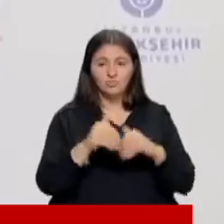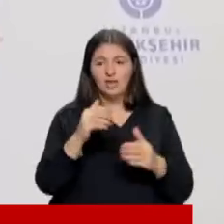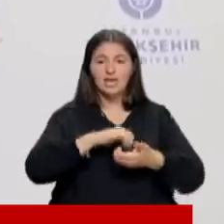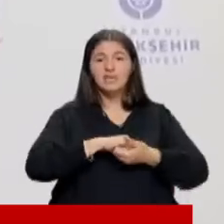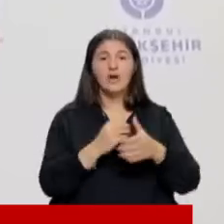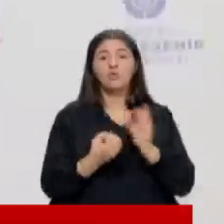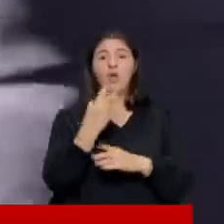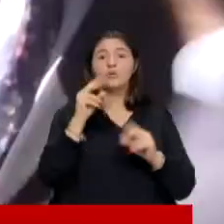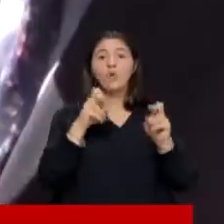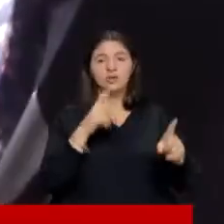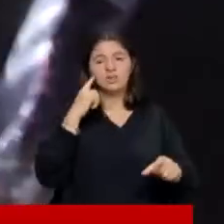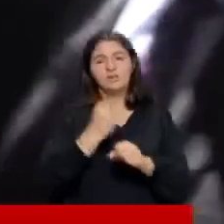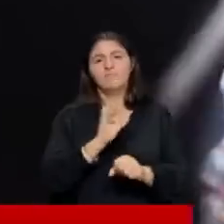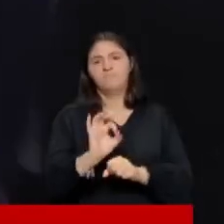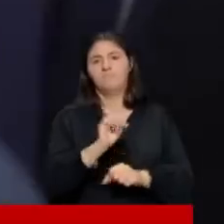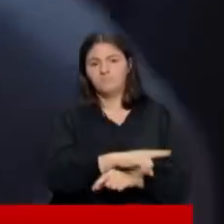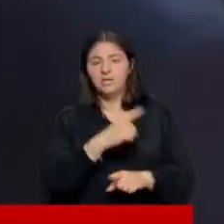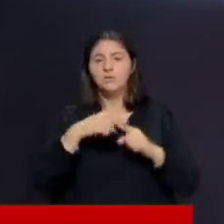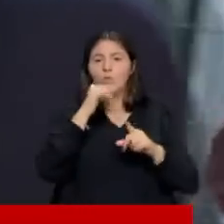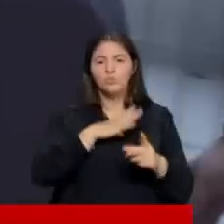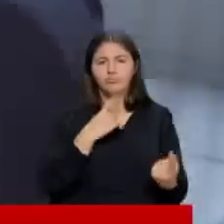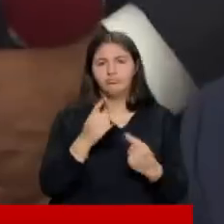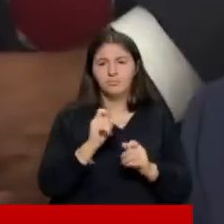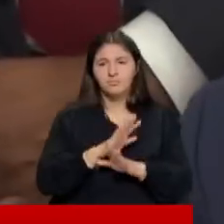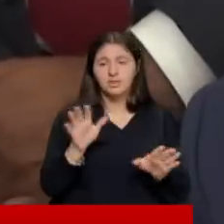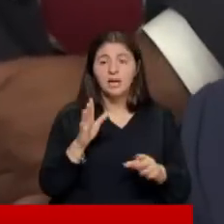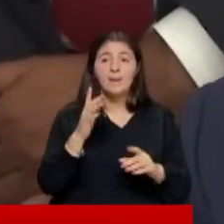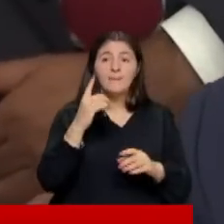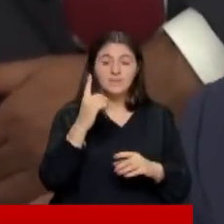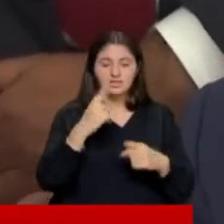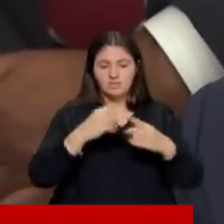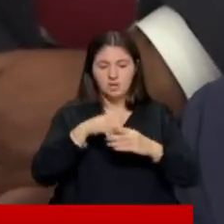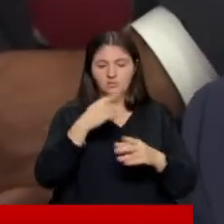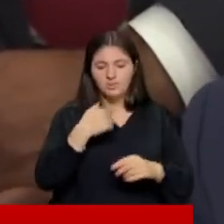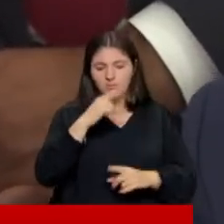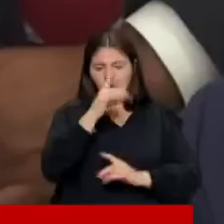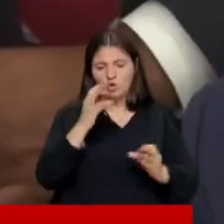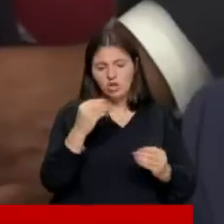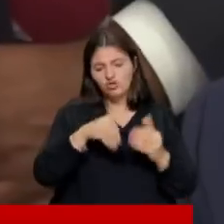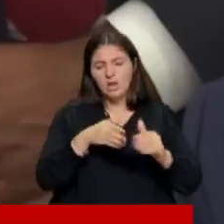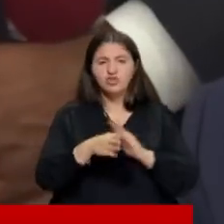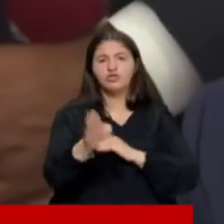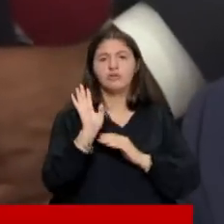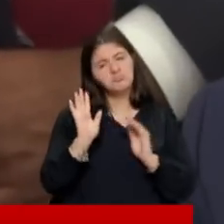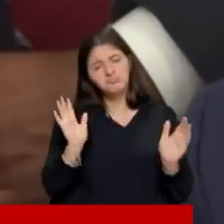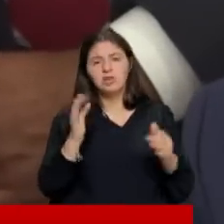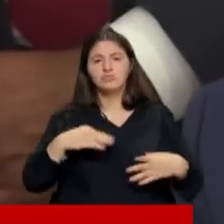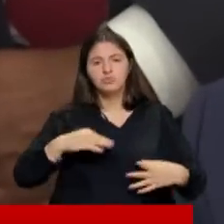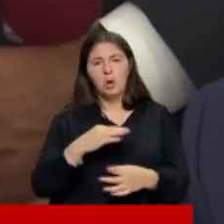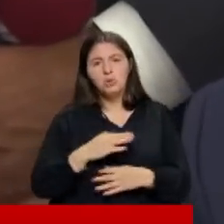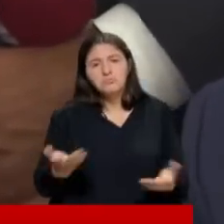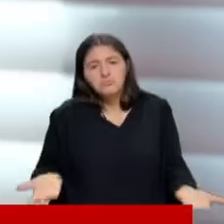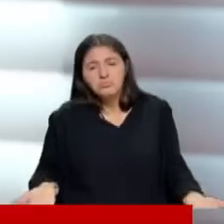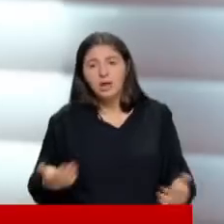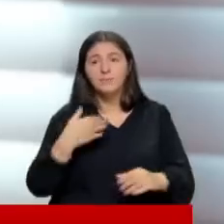ittifak kurulması konusunda ısrarcı Kılıçdaroğlu da konuştu Biz bağımsız olarak seçimlere gireceğiz saygıyla